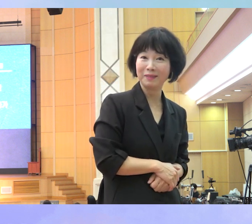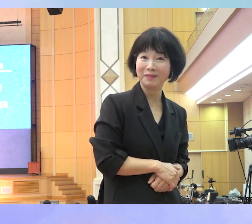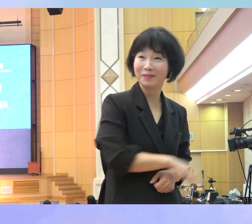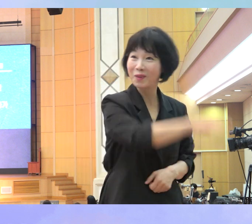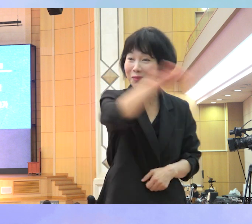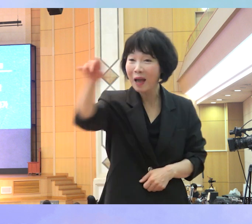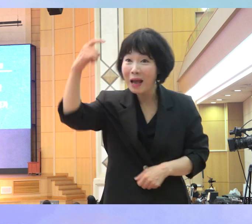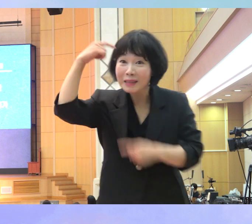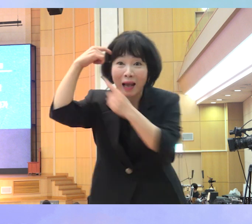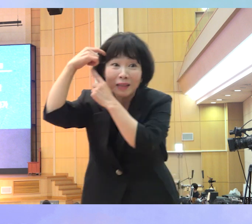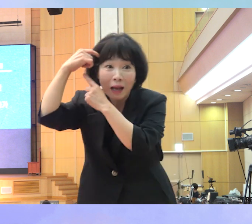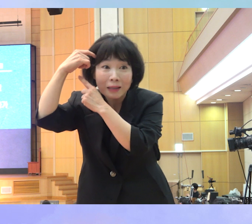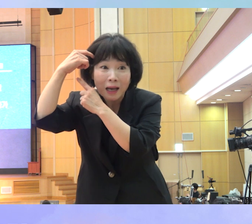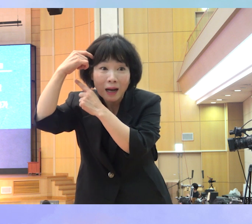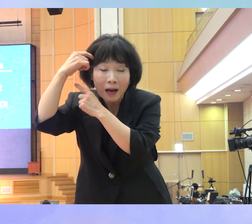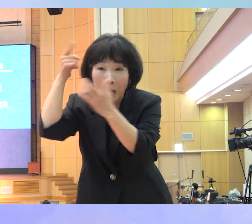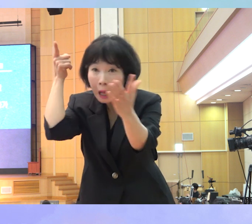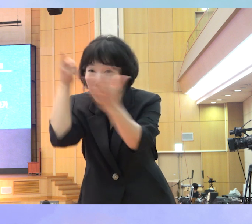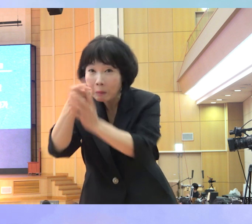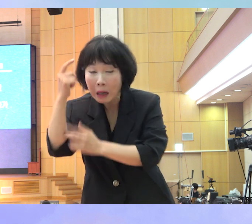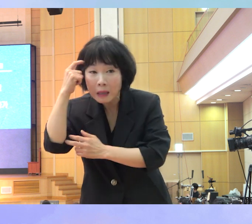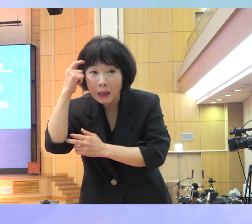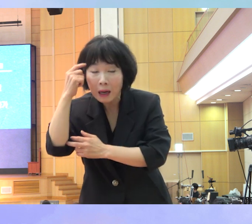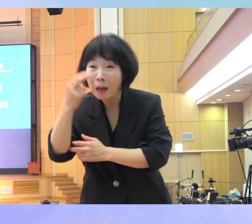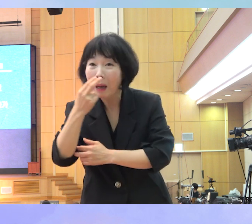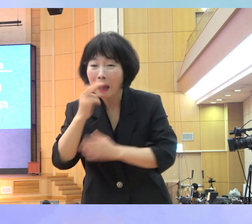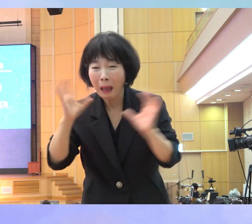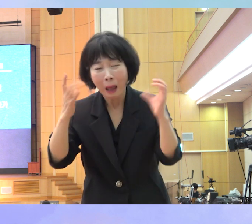말이 나와요? 어린아이 같은 말이 나온다는 거예요.